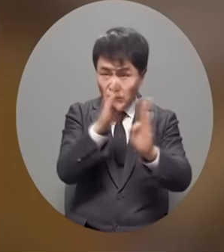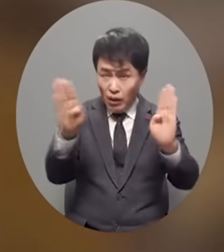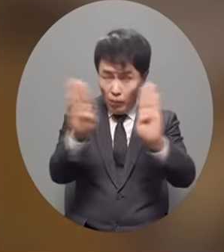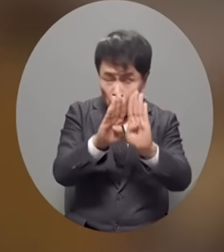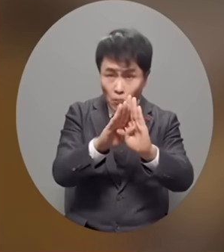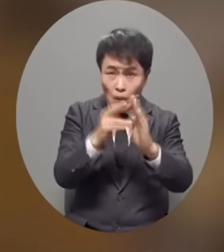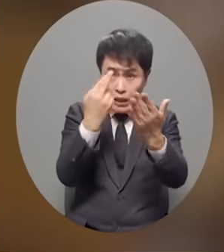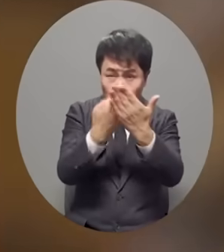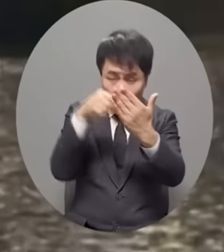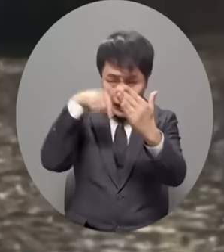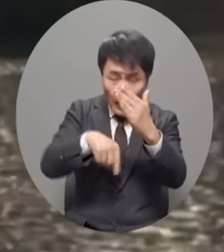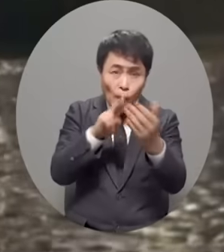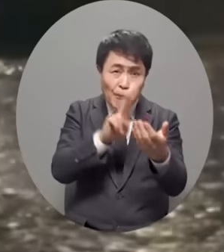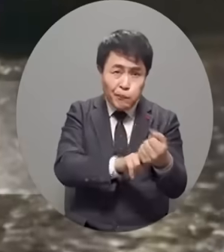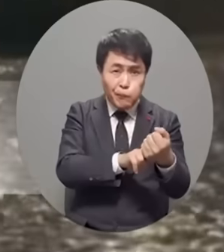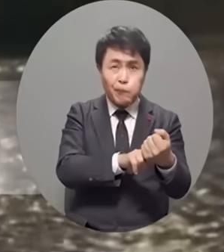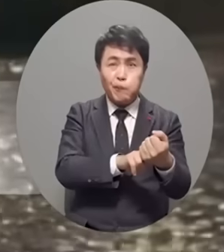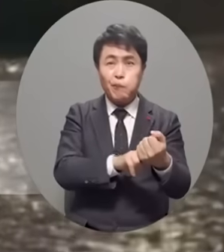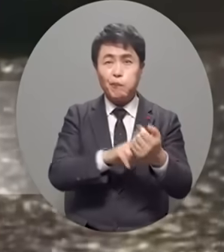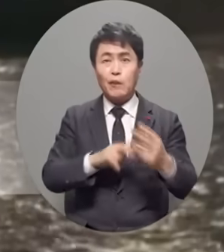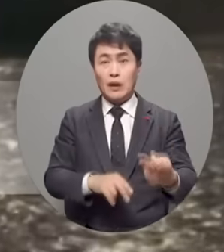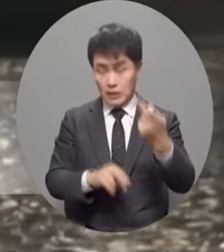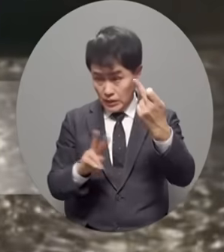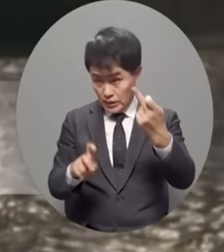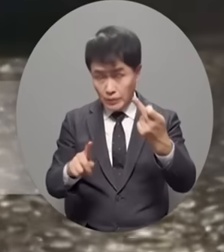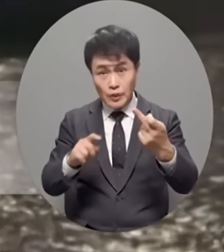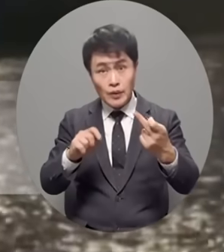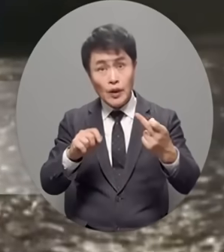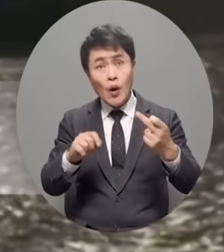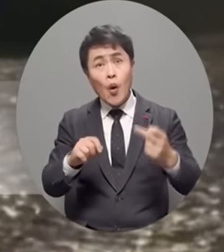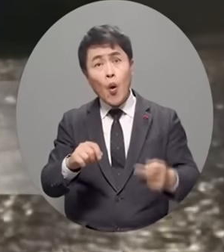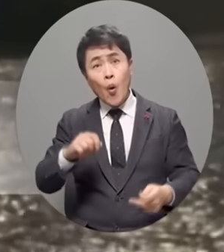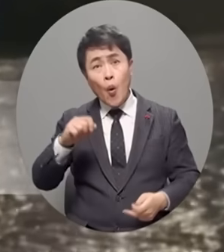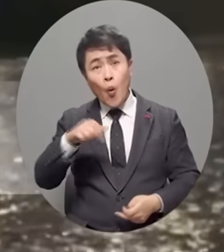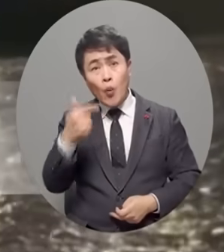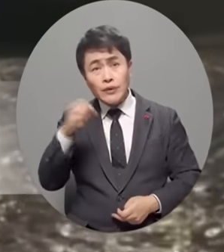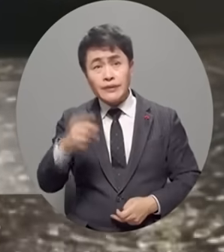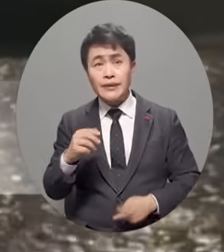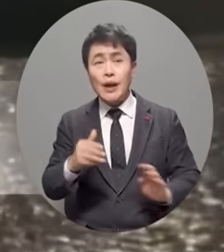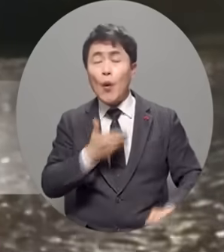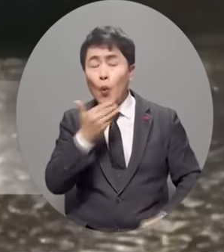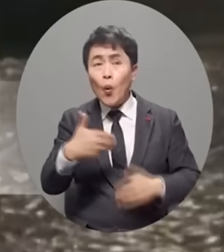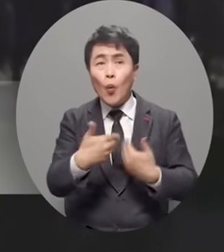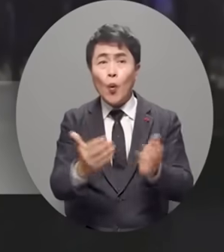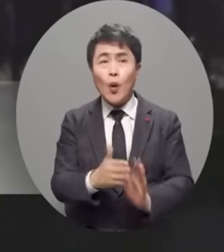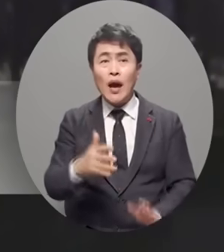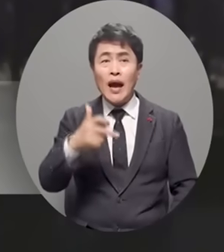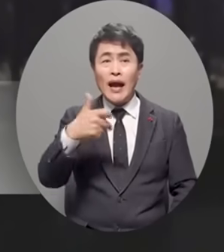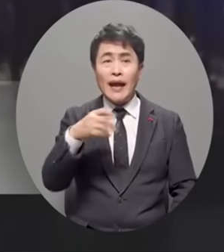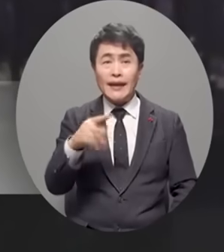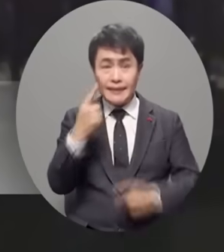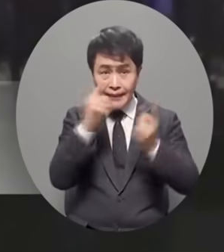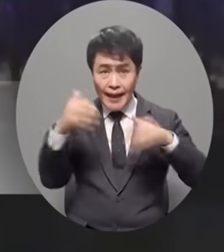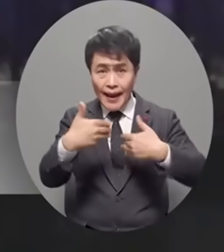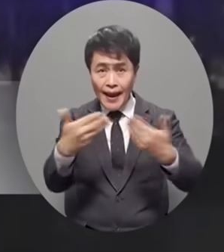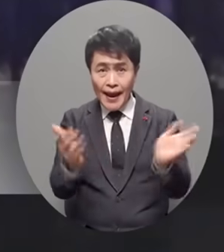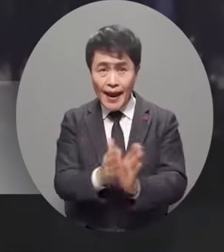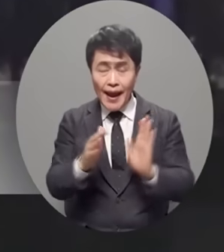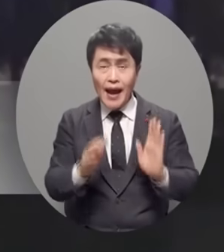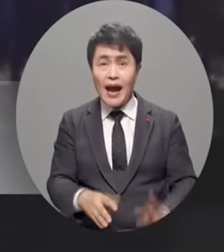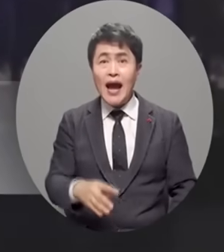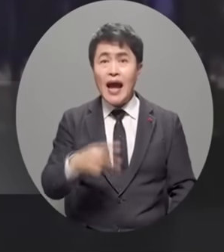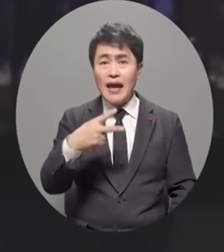숨어 있습니다. 현지 시간 21일 오후 3시쯤 체코 프라하에 위치한 카렐 대학교에서 이 대학 예술학부 학생 다비트